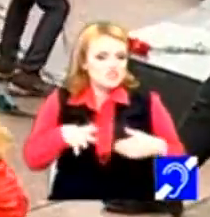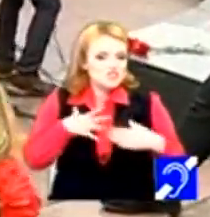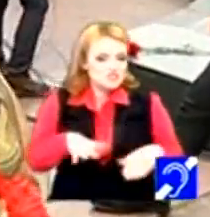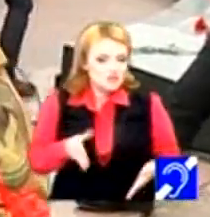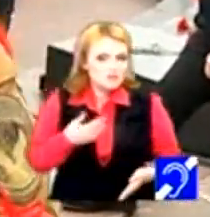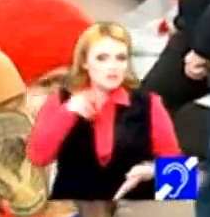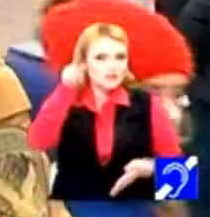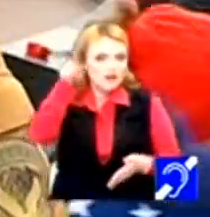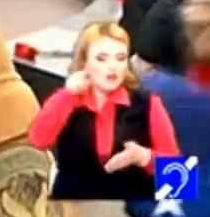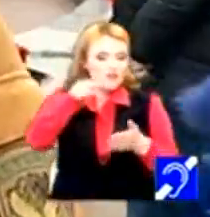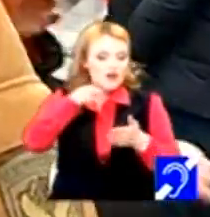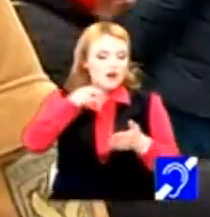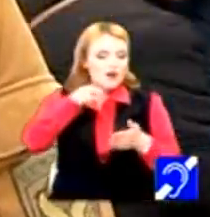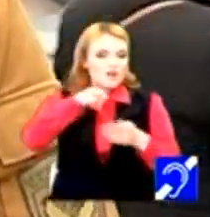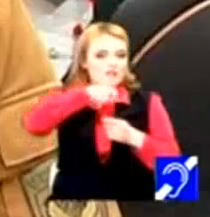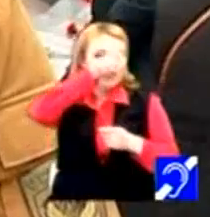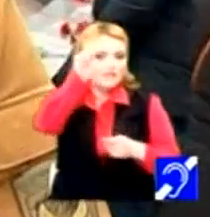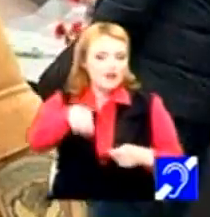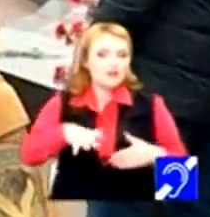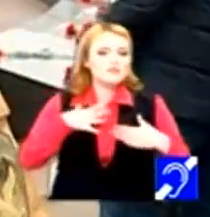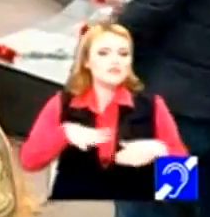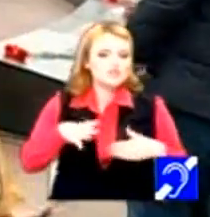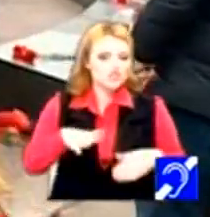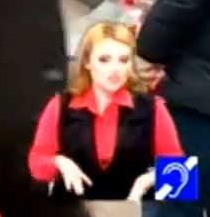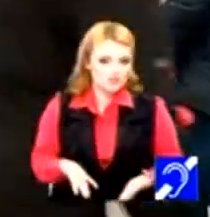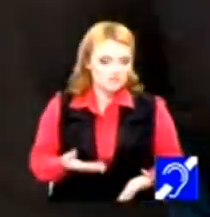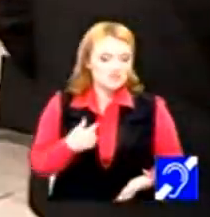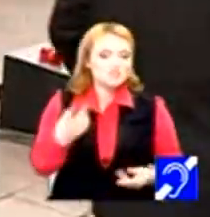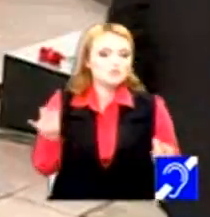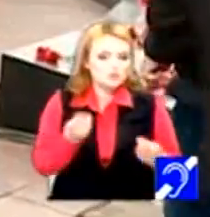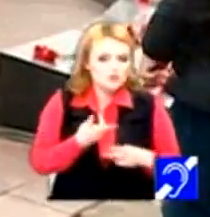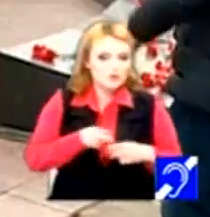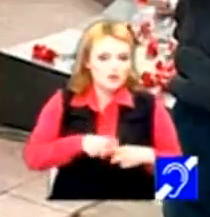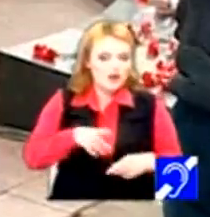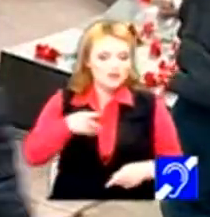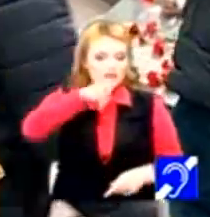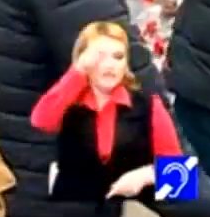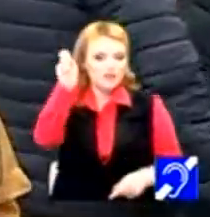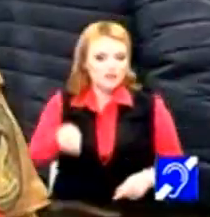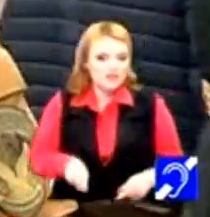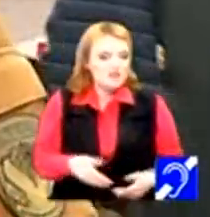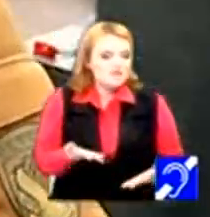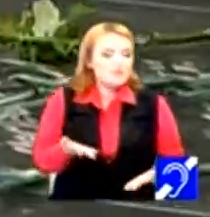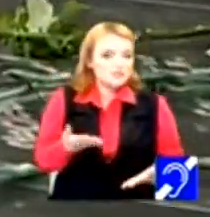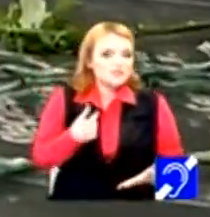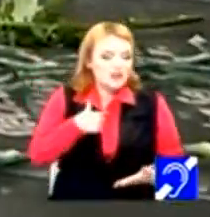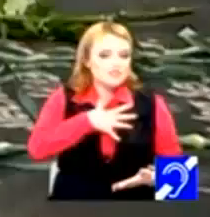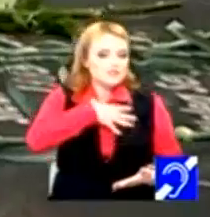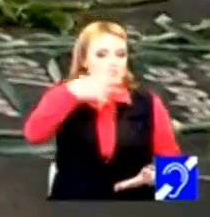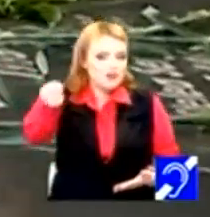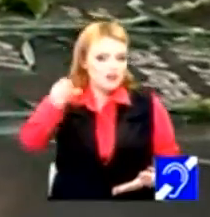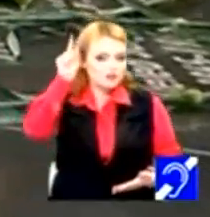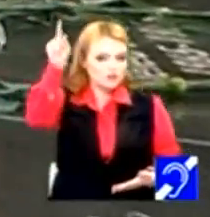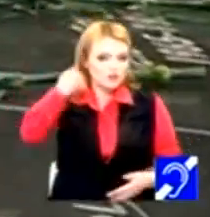căutat armata 40, armata sovietică în Afganistan. Care a fost necesitatea să ne ducem? 300